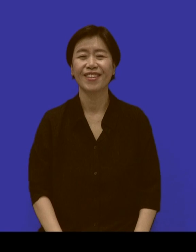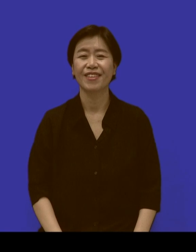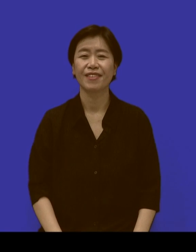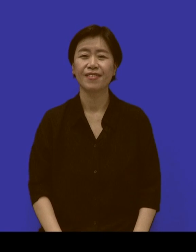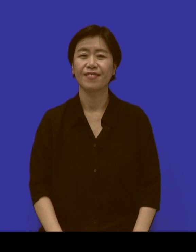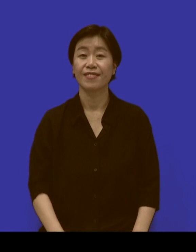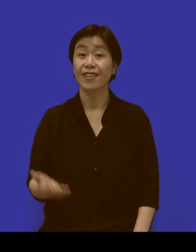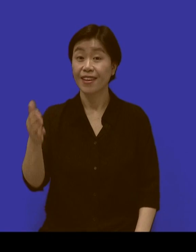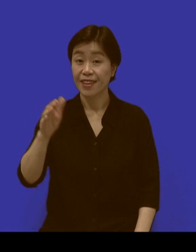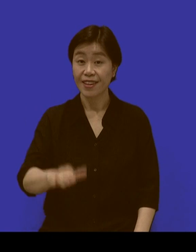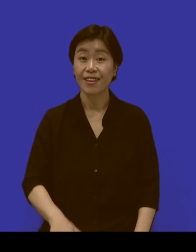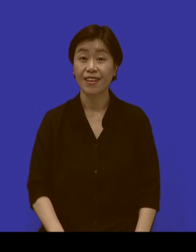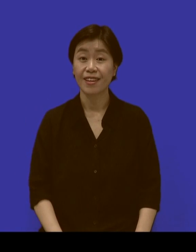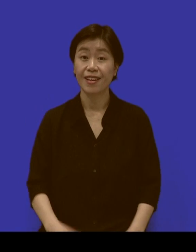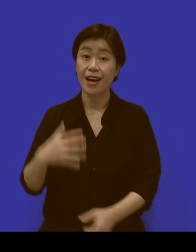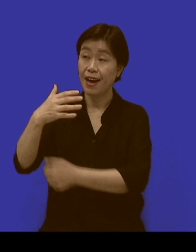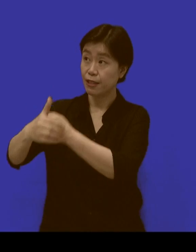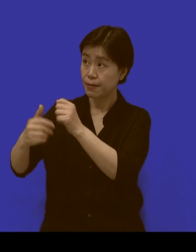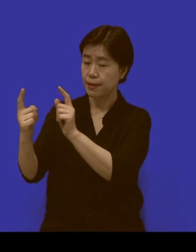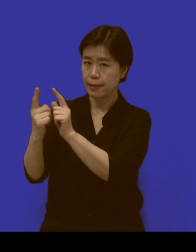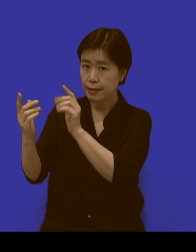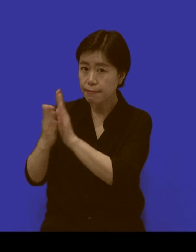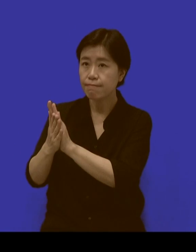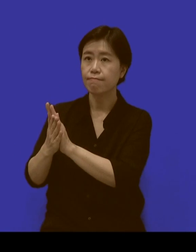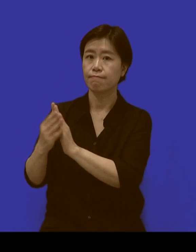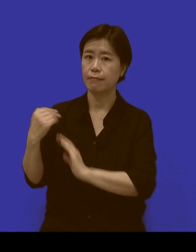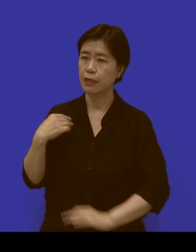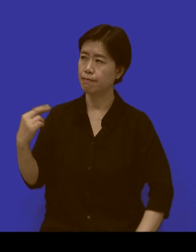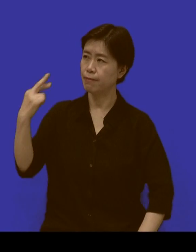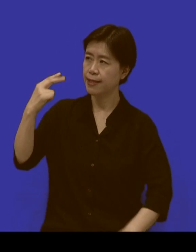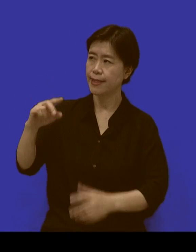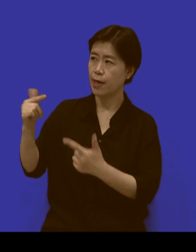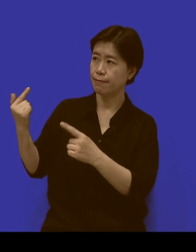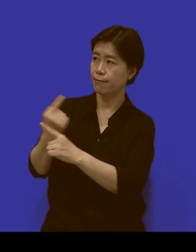네네. 이런데 하나님이 직접 지적해 주면요 늘